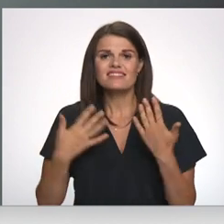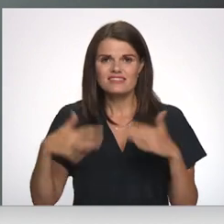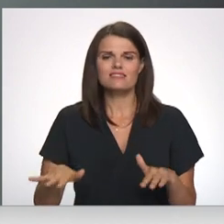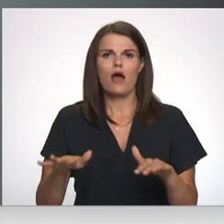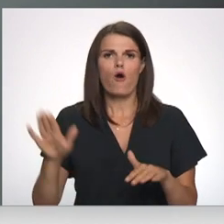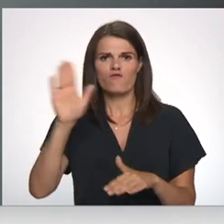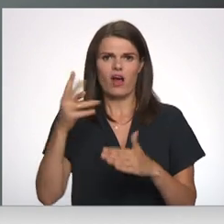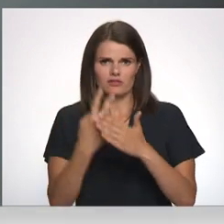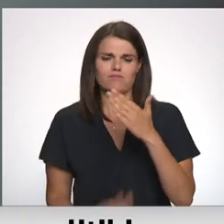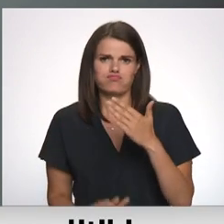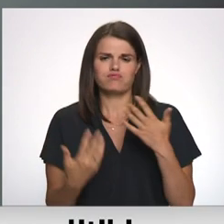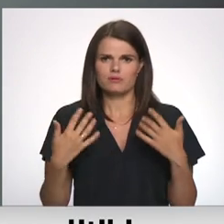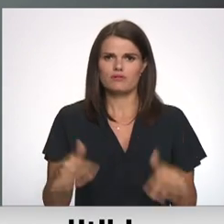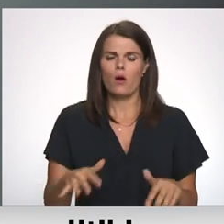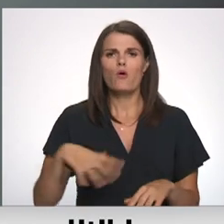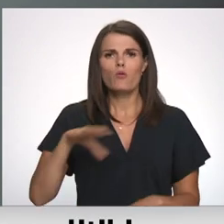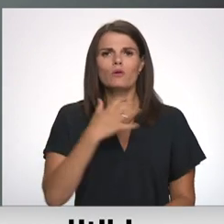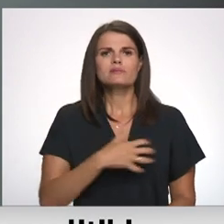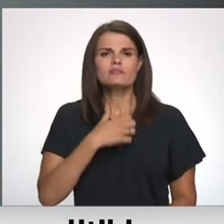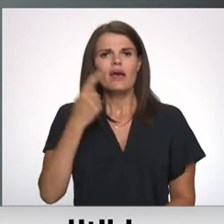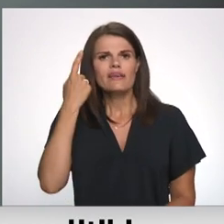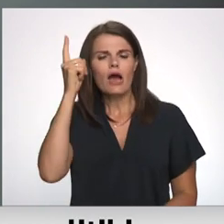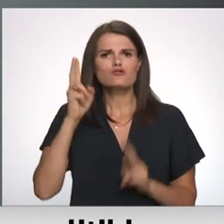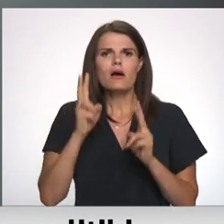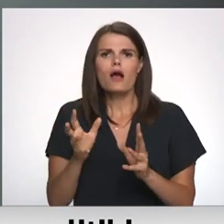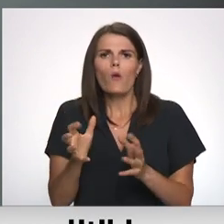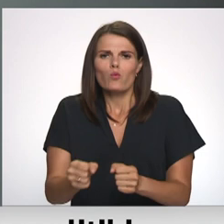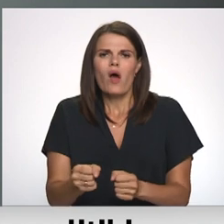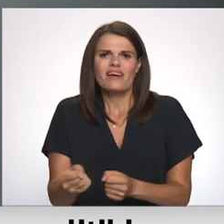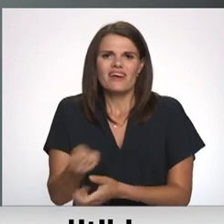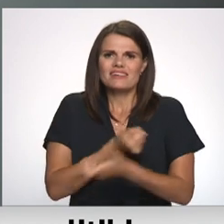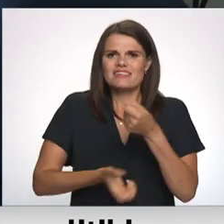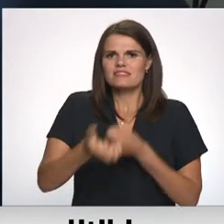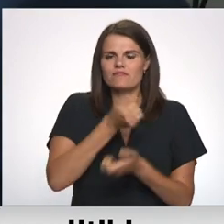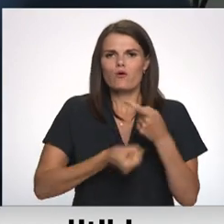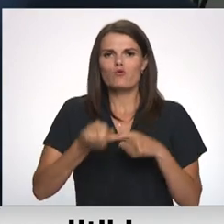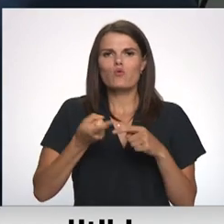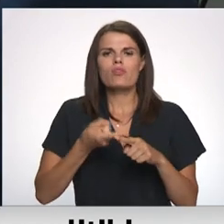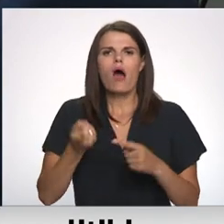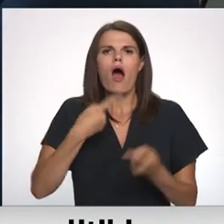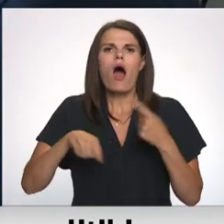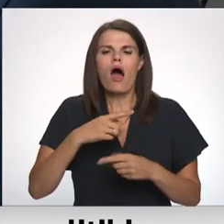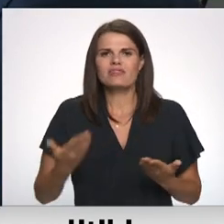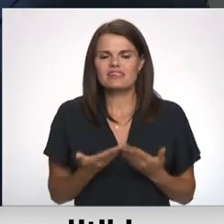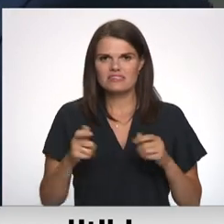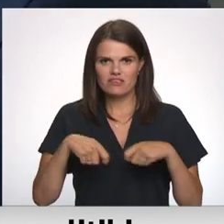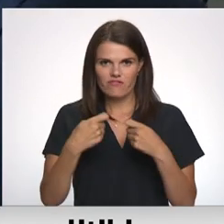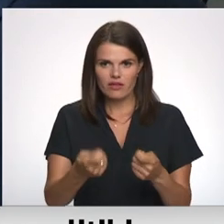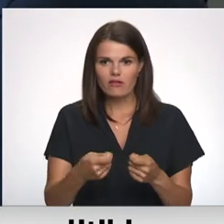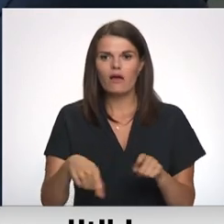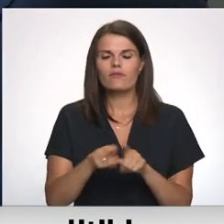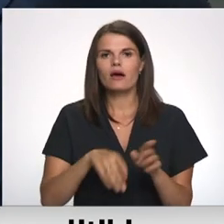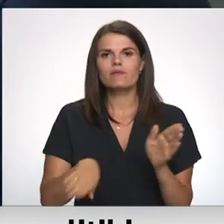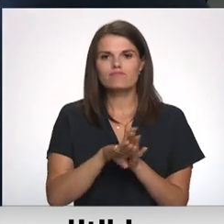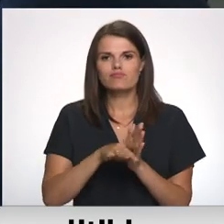pirkstiņš palicis tikai. Un mums ir jāizdomā, kā viņai tā pirkstiņa noķert un izvilkt ārā un atdzīvināt. Kandidātu vidū ir arī aktieris